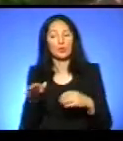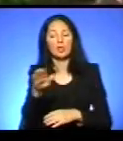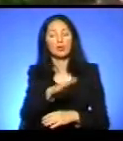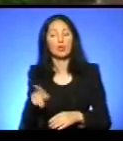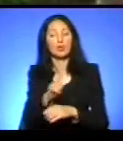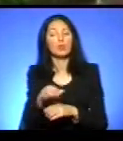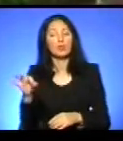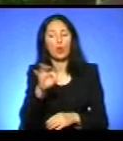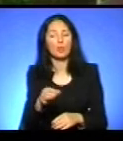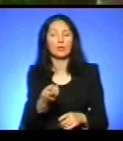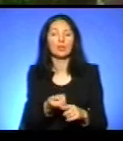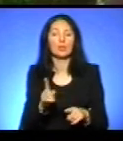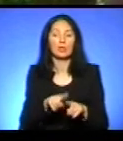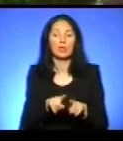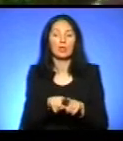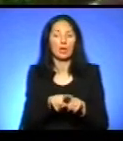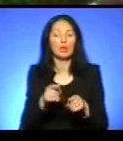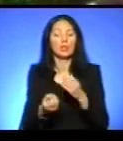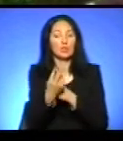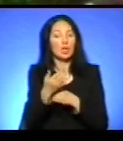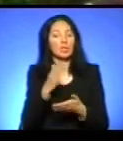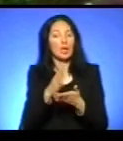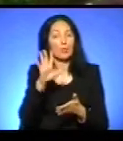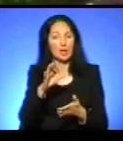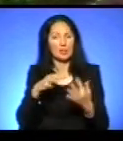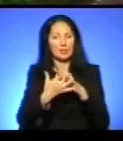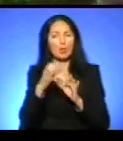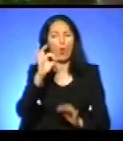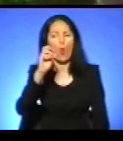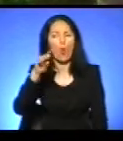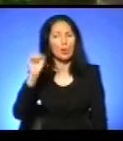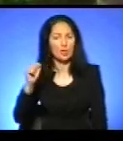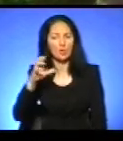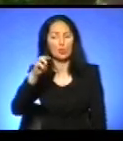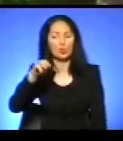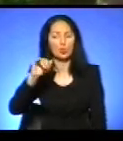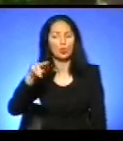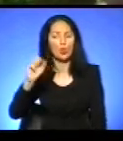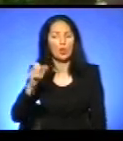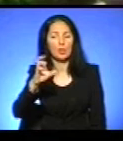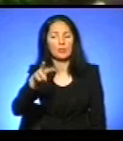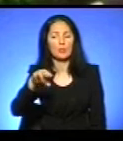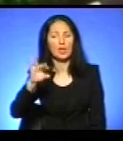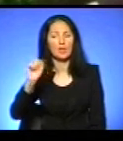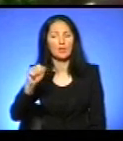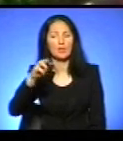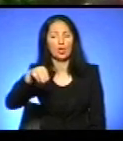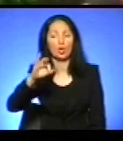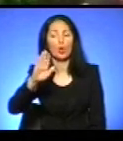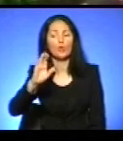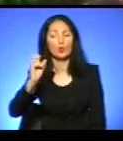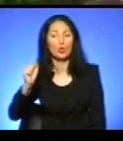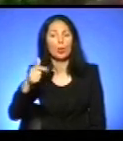Тернопільської області даних джерел є 5. Це село Острів, село Ступки, село Смиківці, село Товстолух і село Гаї-Гречицьке.